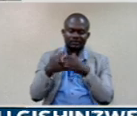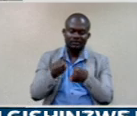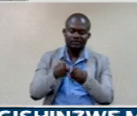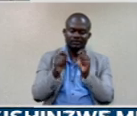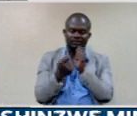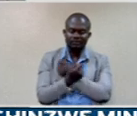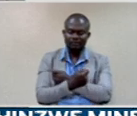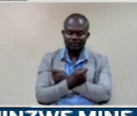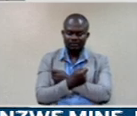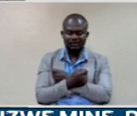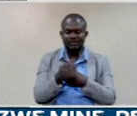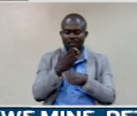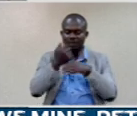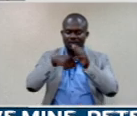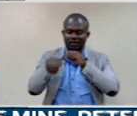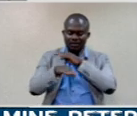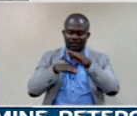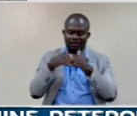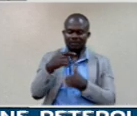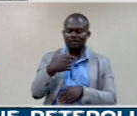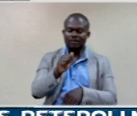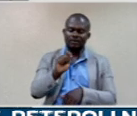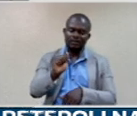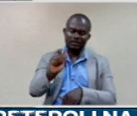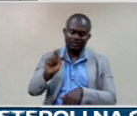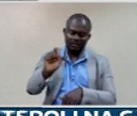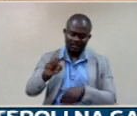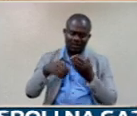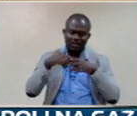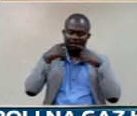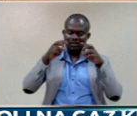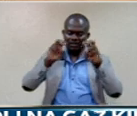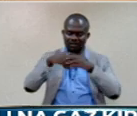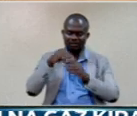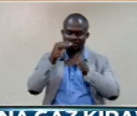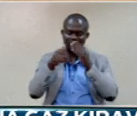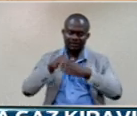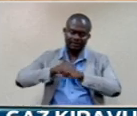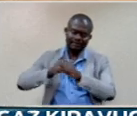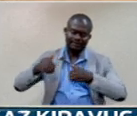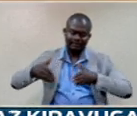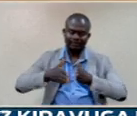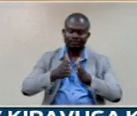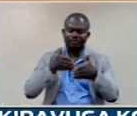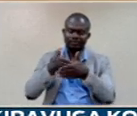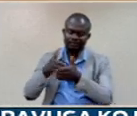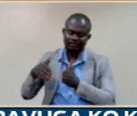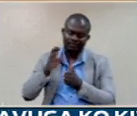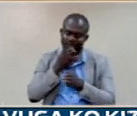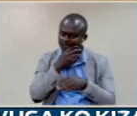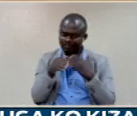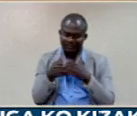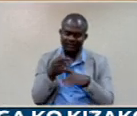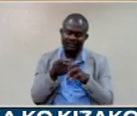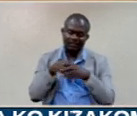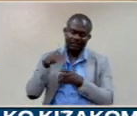mavugurura. Minisitiri w'ibikorwa remezo Ambasaderi Claver Gatete avuga ko mu rwego rwo kubungabunga uyu muhanda no gukumira amazi y'imvura ava ku kibuga